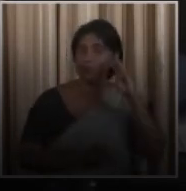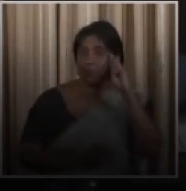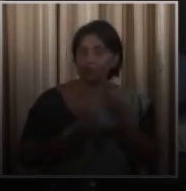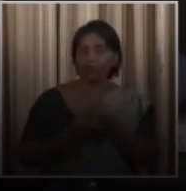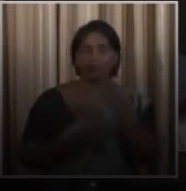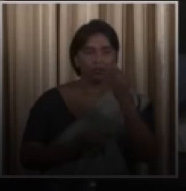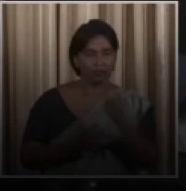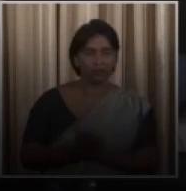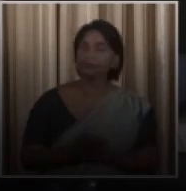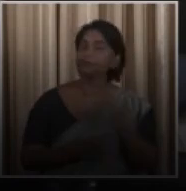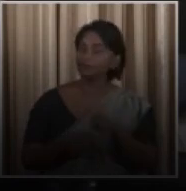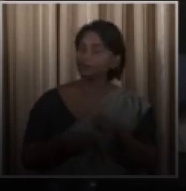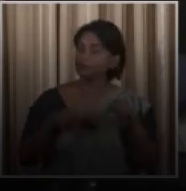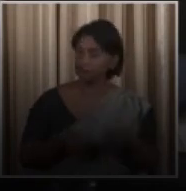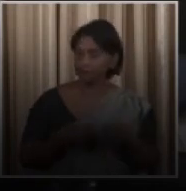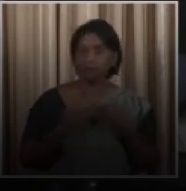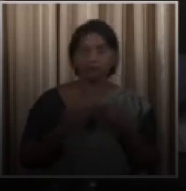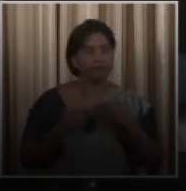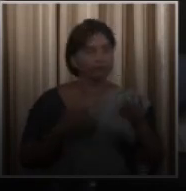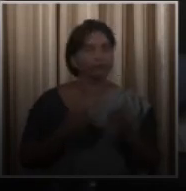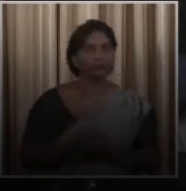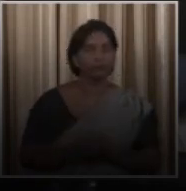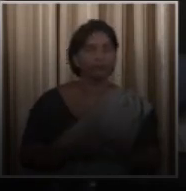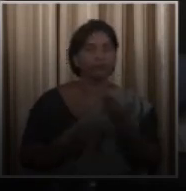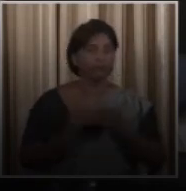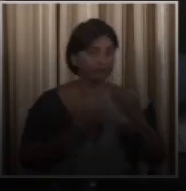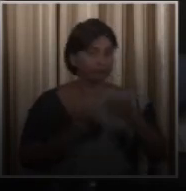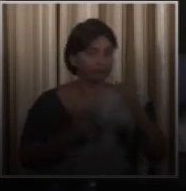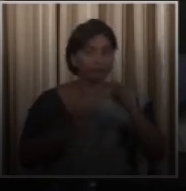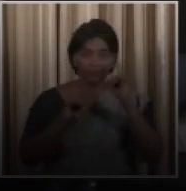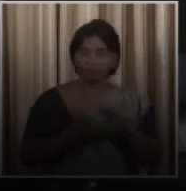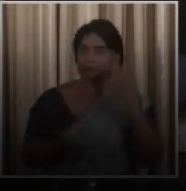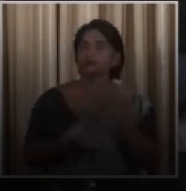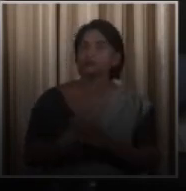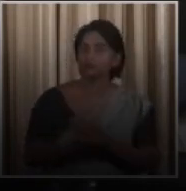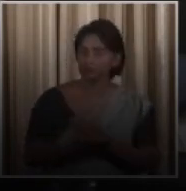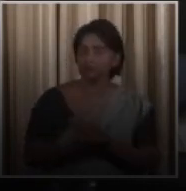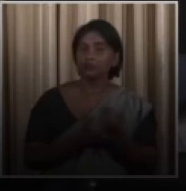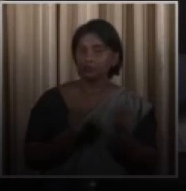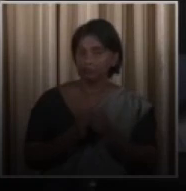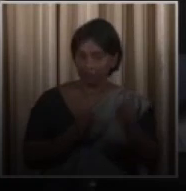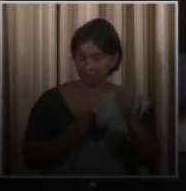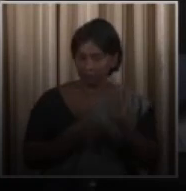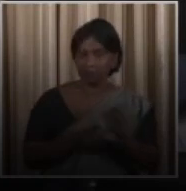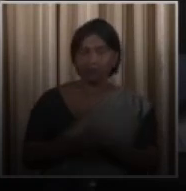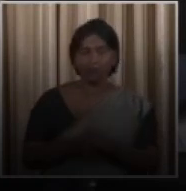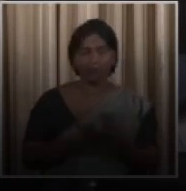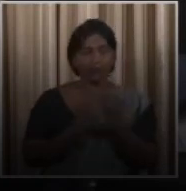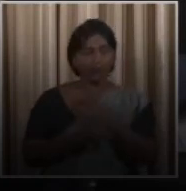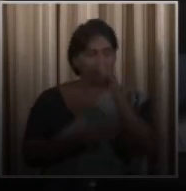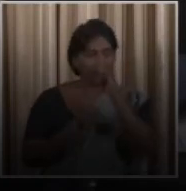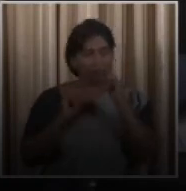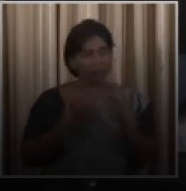දුන්නේ එතකොට දැන් අපි මින් ඉදිරියටවත් මේක වළක්වා ගැනීම සඳහා කටයුතු කළ යුතුව තිබෙනවා වෙච්ච වංචා